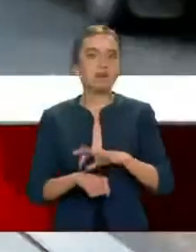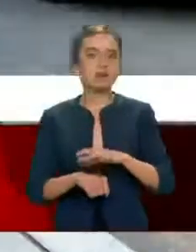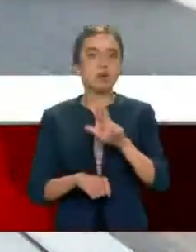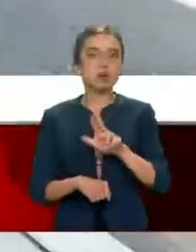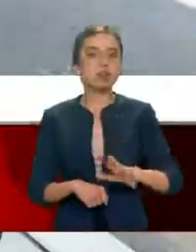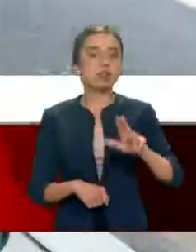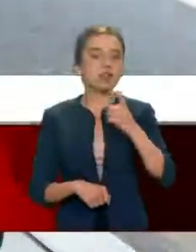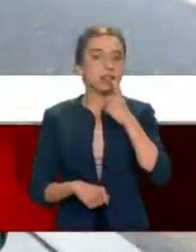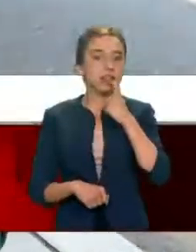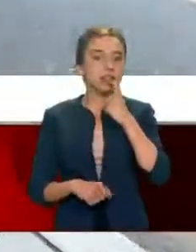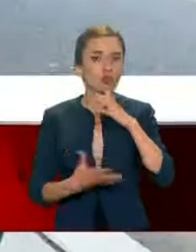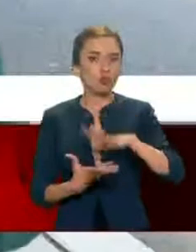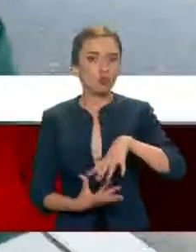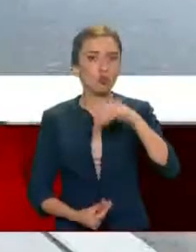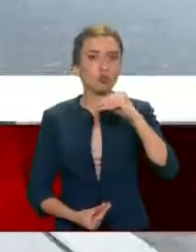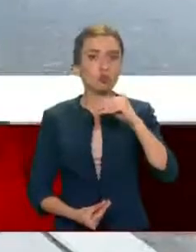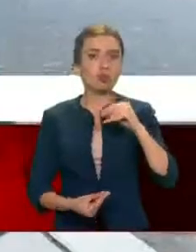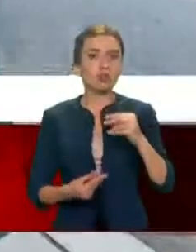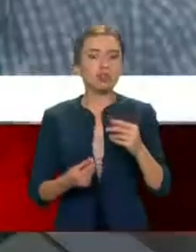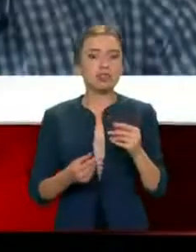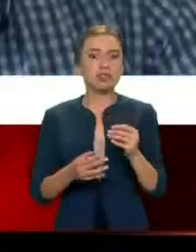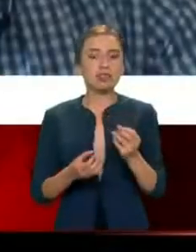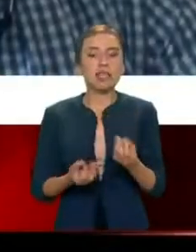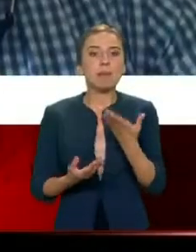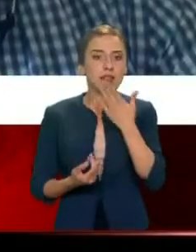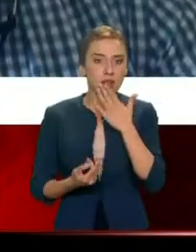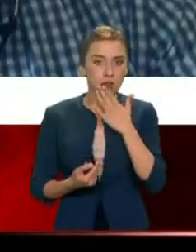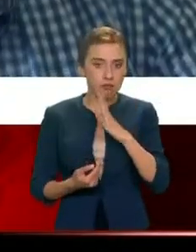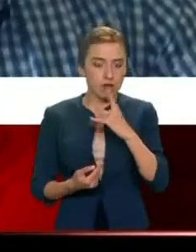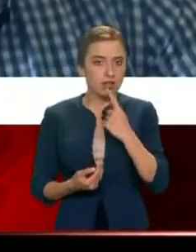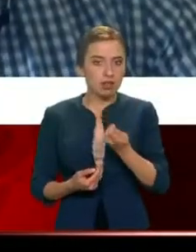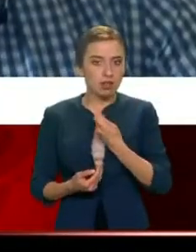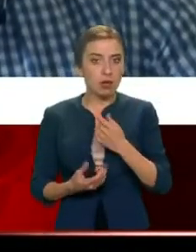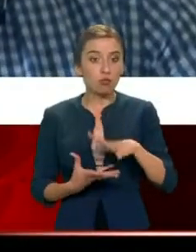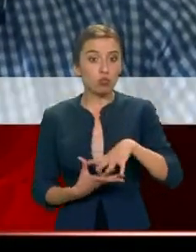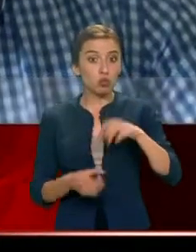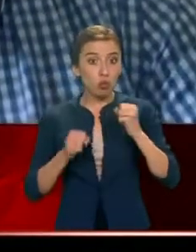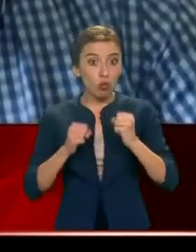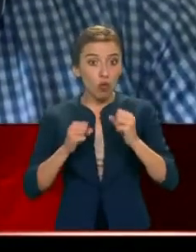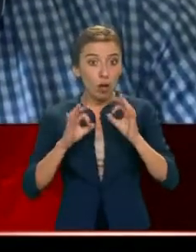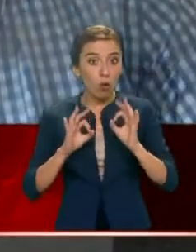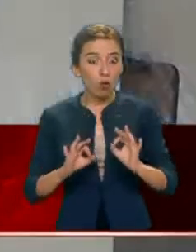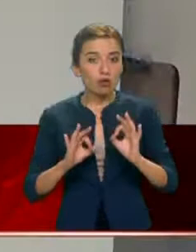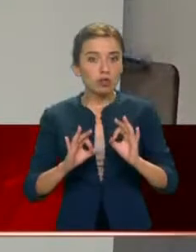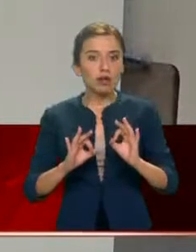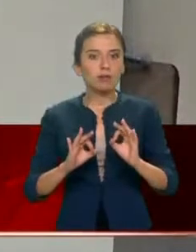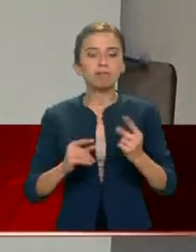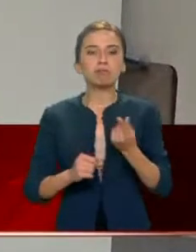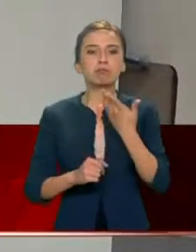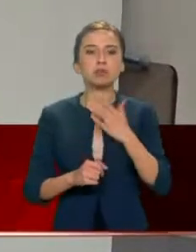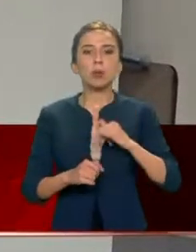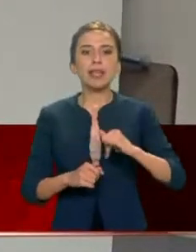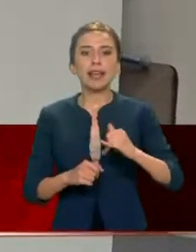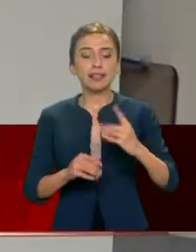37 yaşında ve bağışıklık sistemi yetersizliği var dedi. Bağışıklığınız baskılandıysa hastalığın daha ağır seyretme ihtimali var. Uzmanlar çok